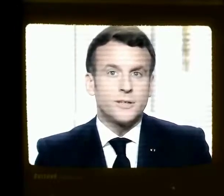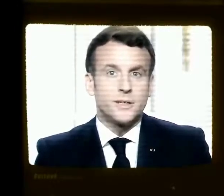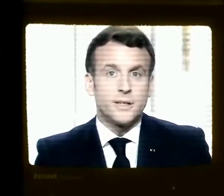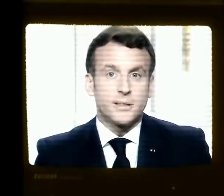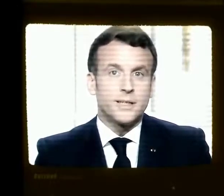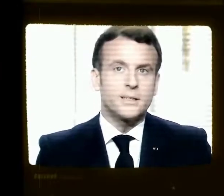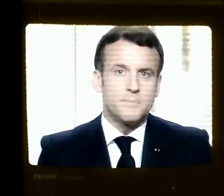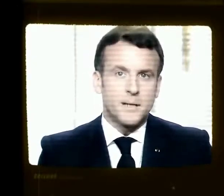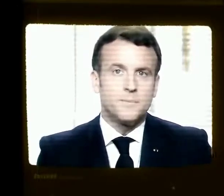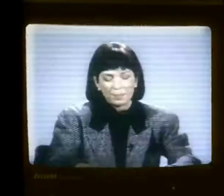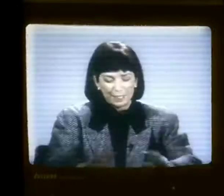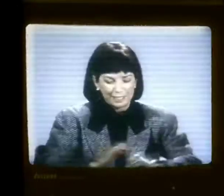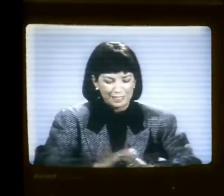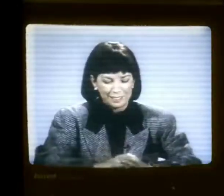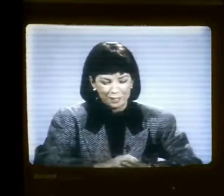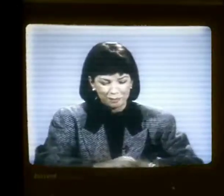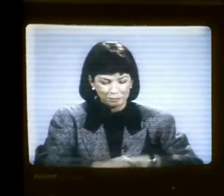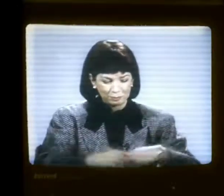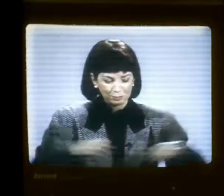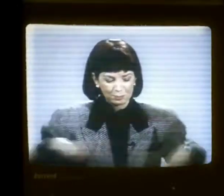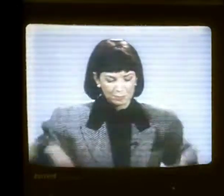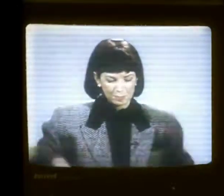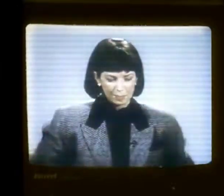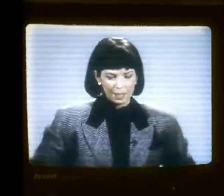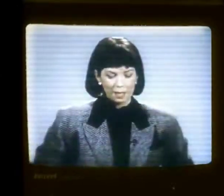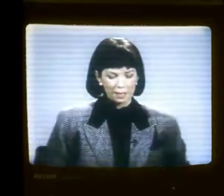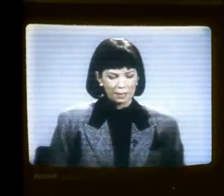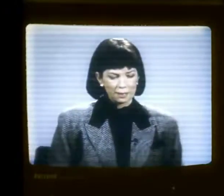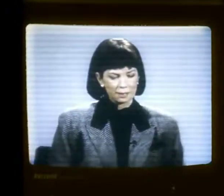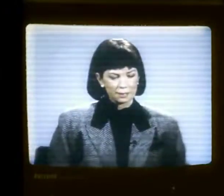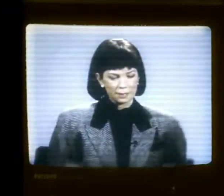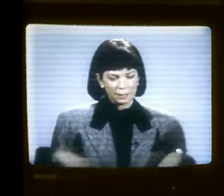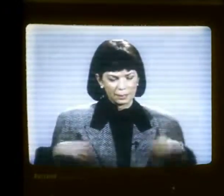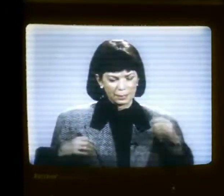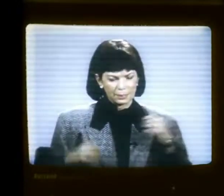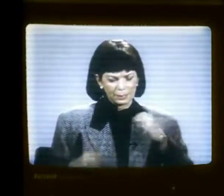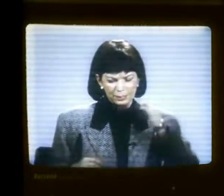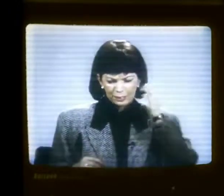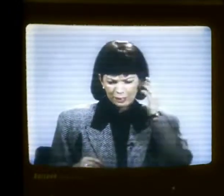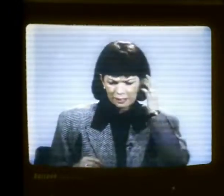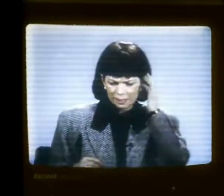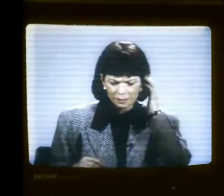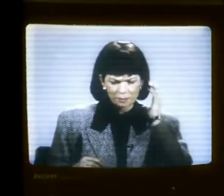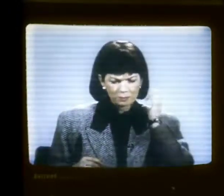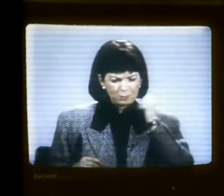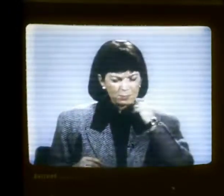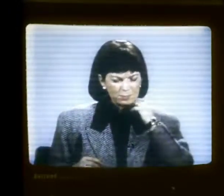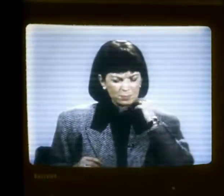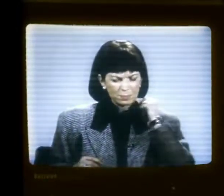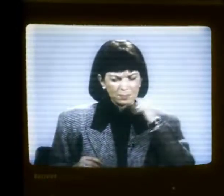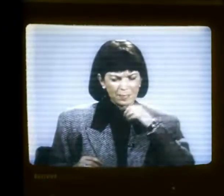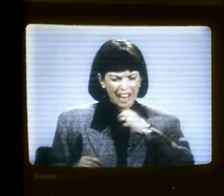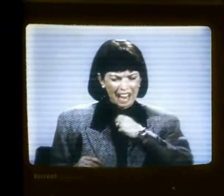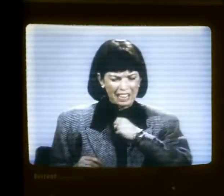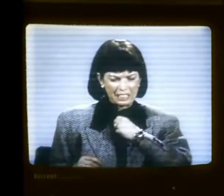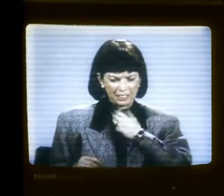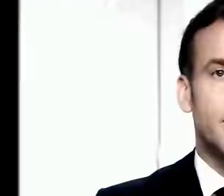cette année interdits par l'épidémie. Les places de nos communes sont éteintes, nos foyers moins joyeux qu'à